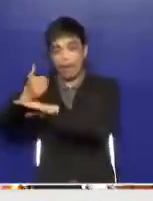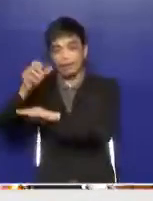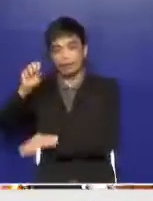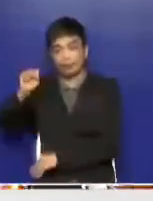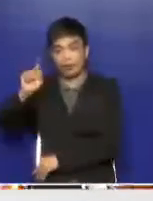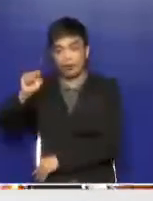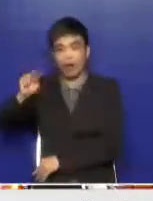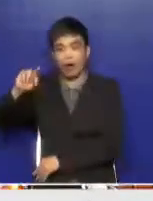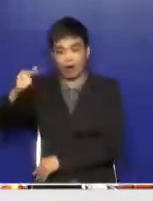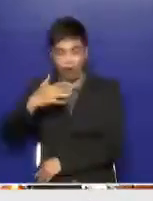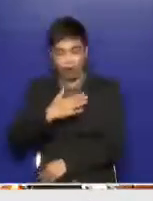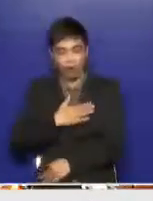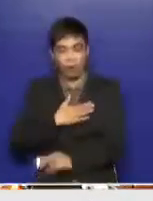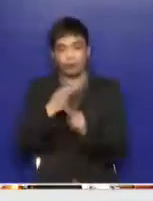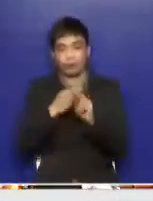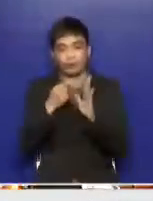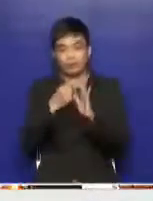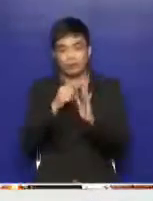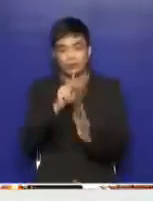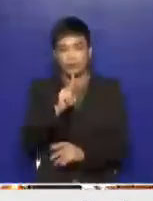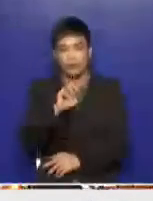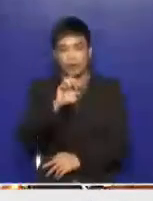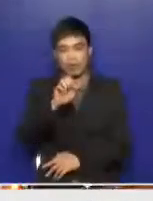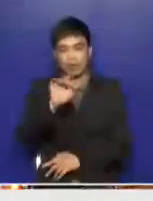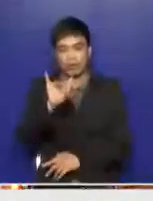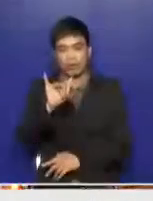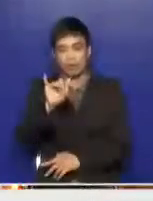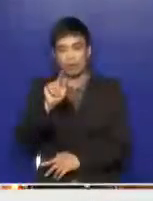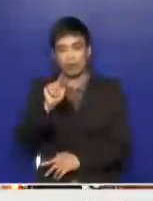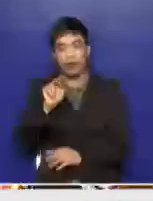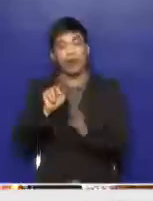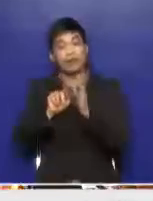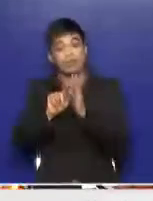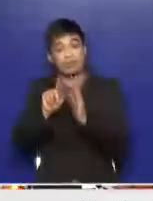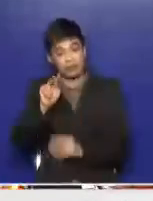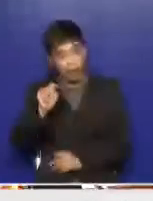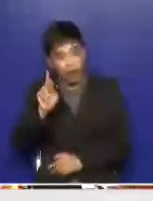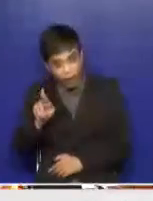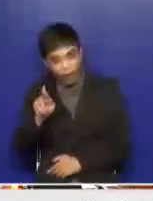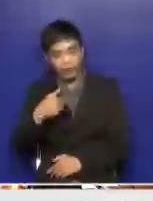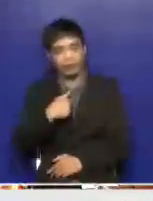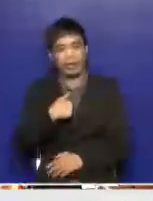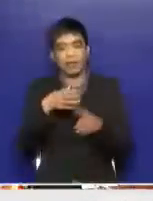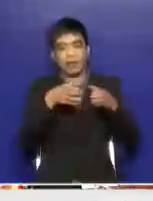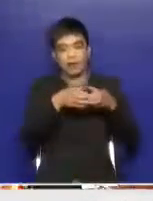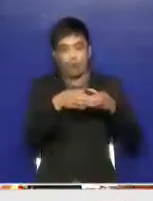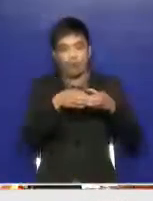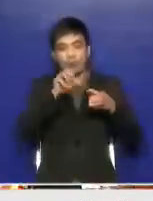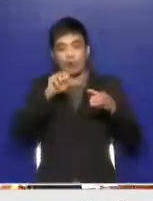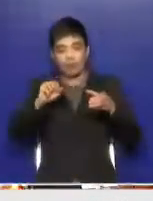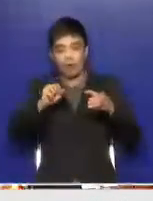ลืองขจรวิทย์สมาชิกสภาผู้แทนราษฎรพรรคภูมิใจไทยพูดถึงเรื่อง